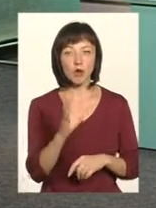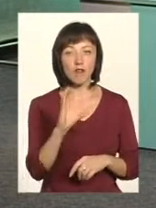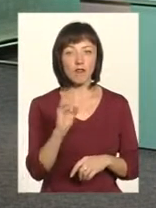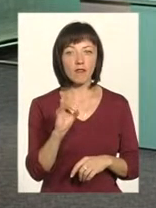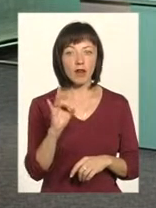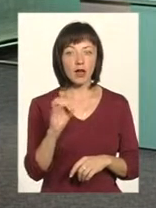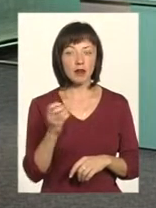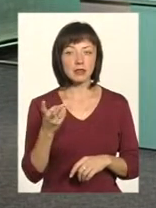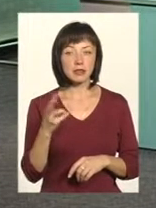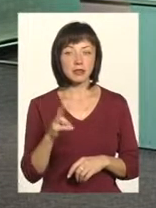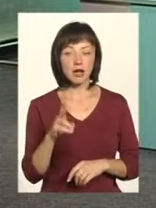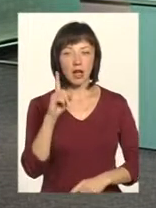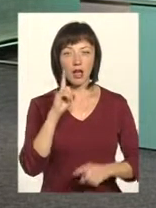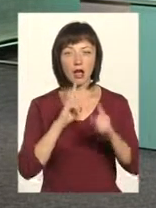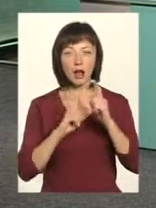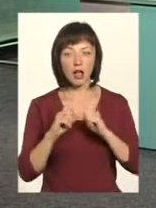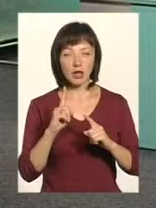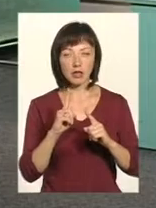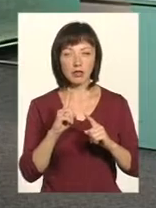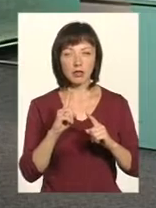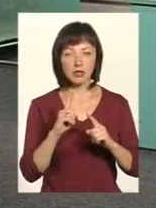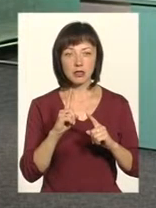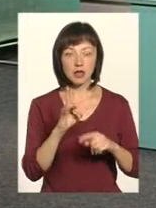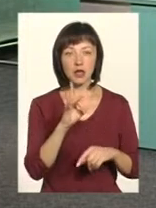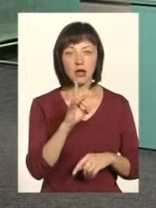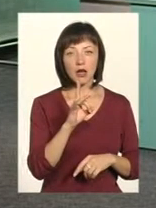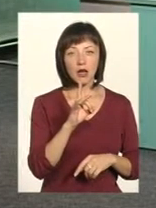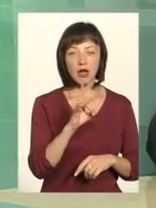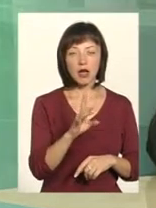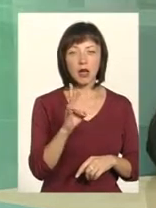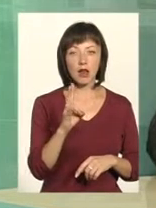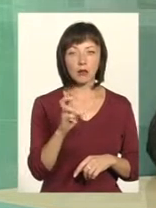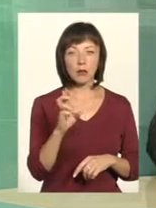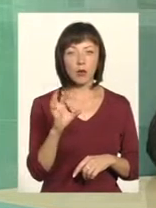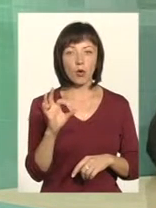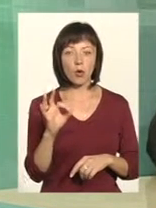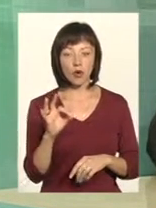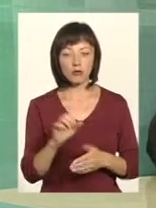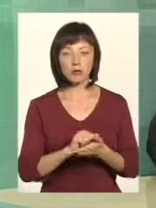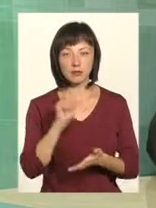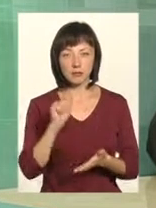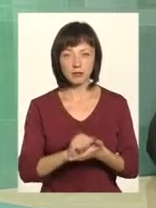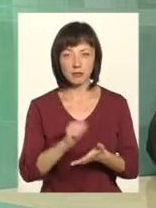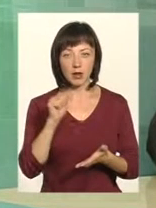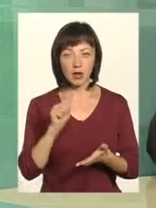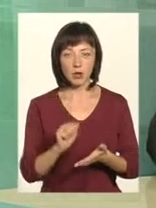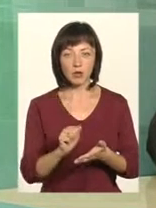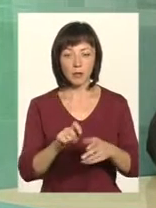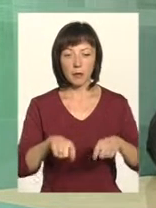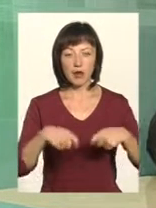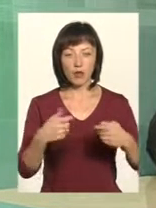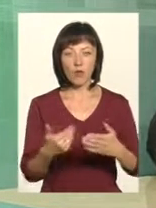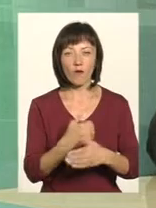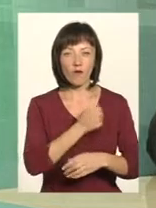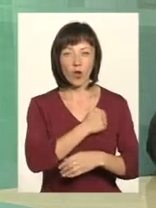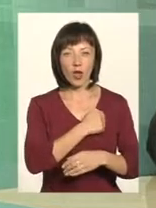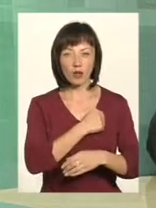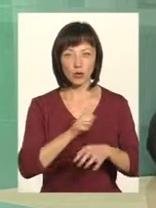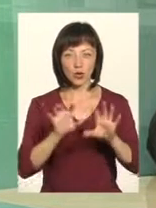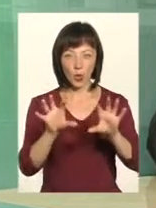Рада національної безпеки і оборони ухвалила нову редакцію воєнної доктрини і передала її на підпис